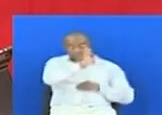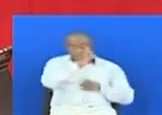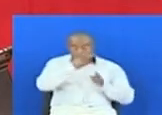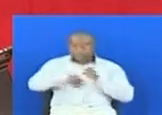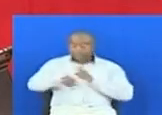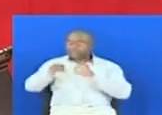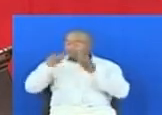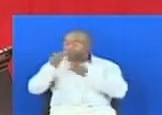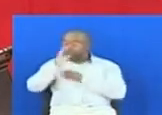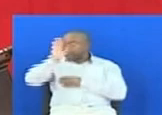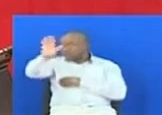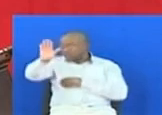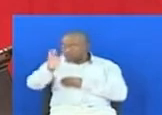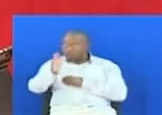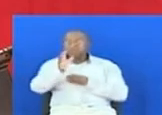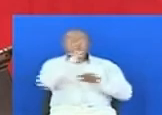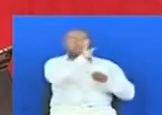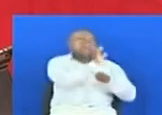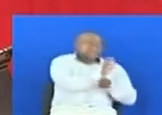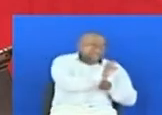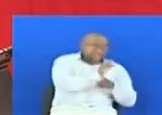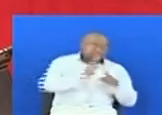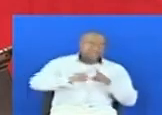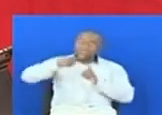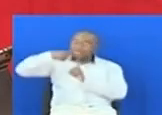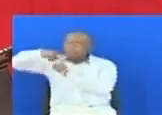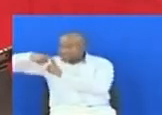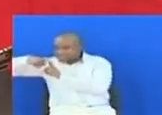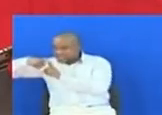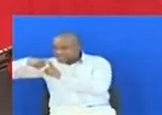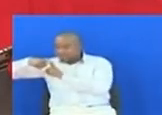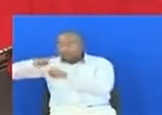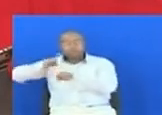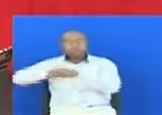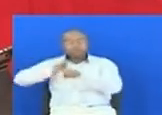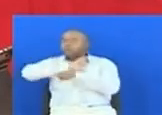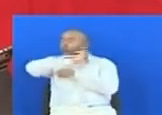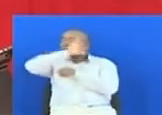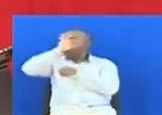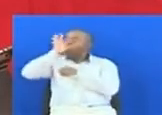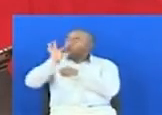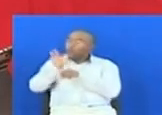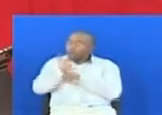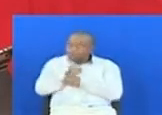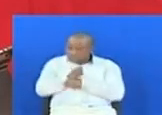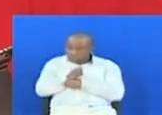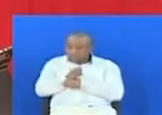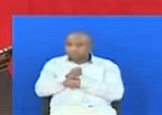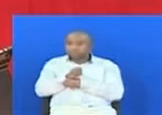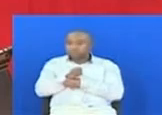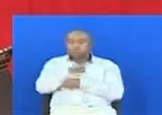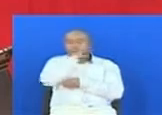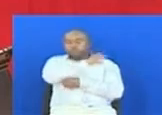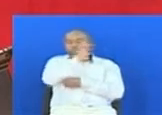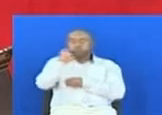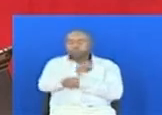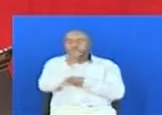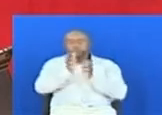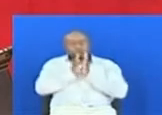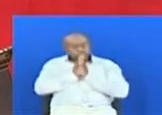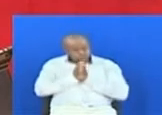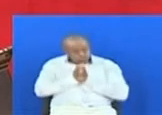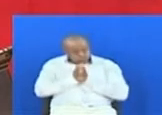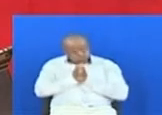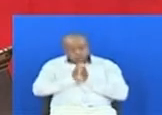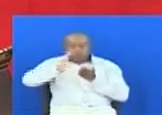familia zao, misikitini, makanisani, kipindi chote ambacho kulikuwa na Kwaresima, watu wote walikuwa naombea corona